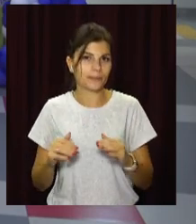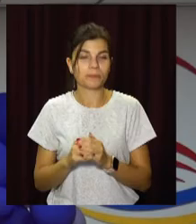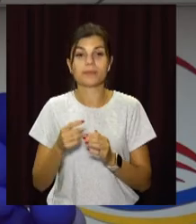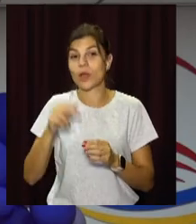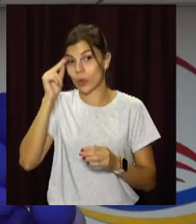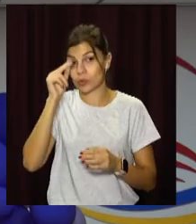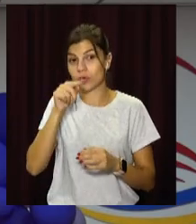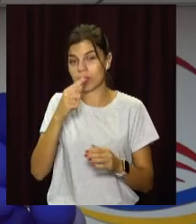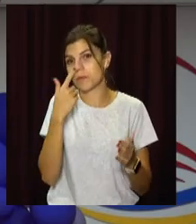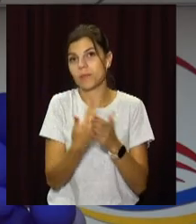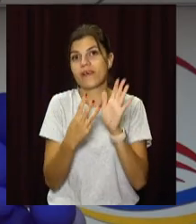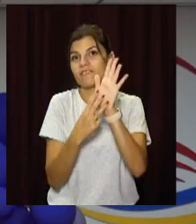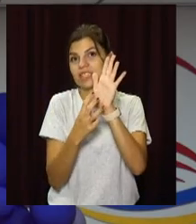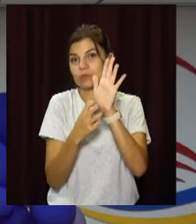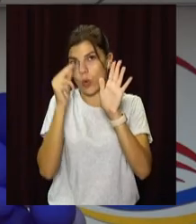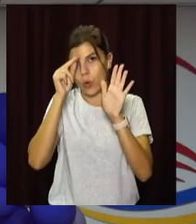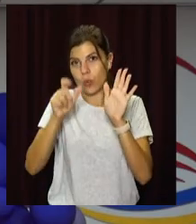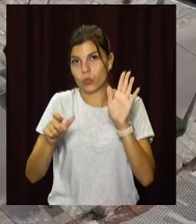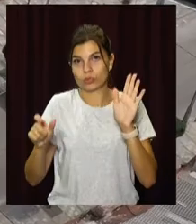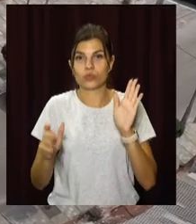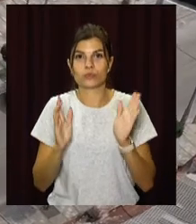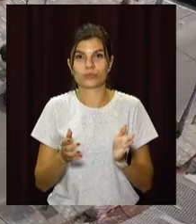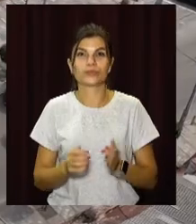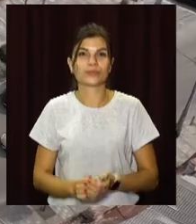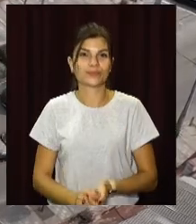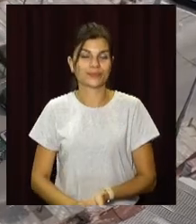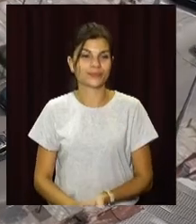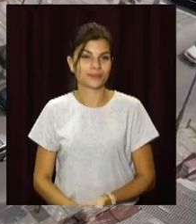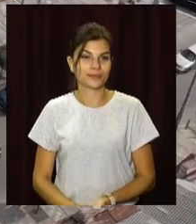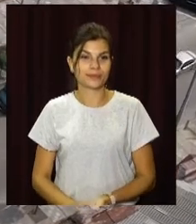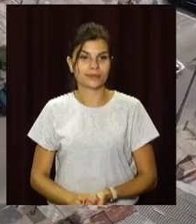навчатимуться майже 800 учнів. Марія Требушенко, Роман Вишинов, Open News, телеканал «Відкритий».